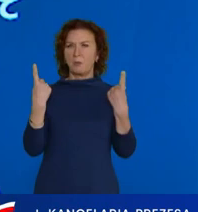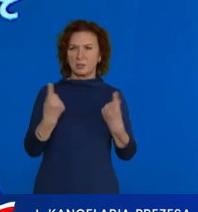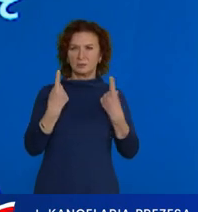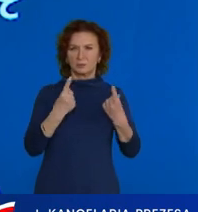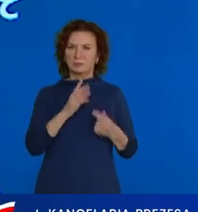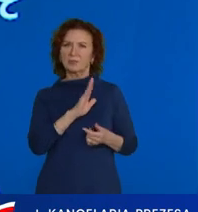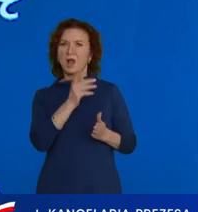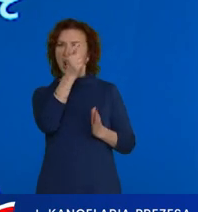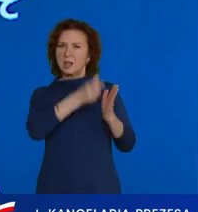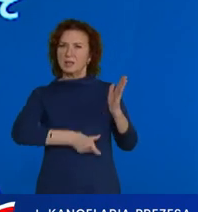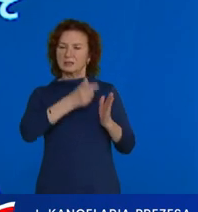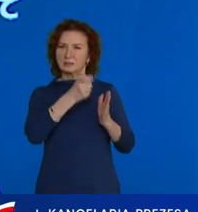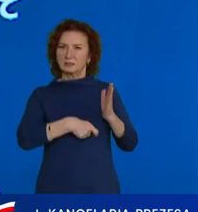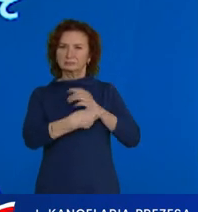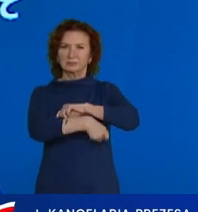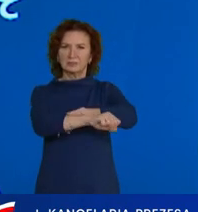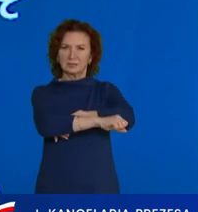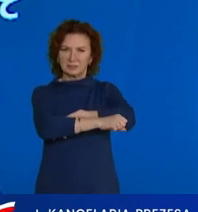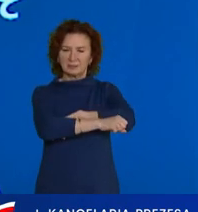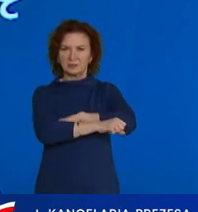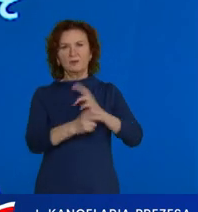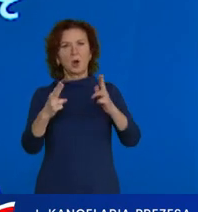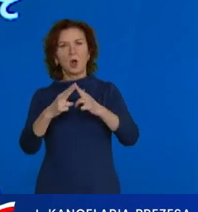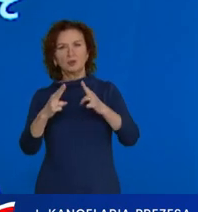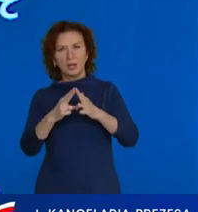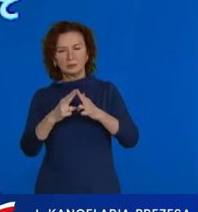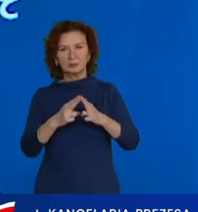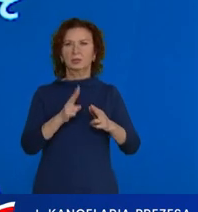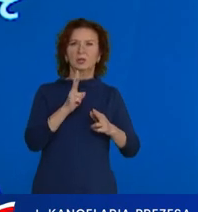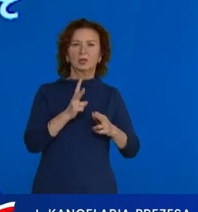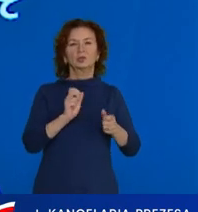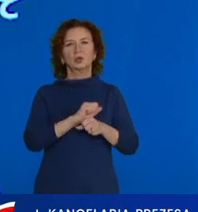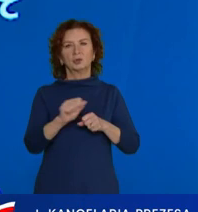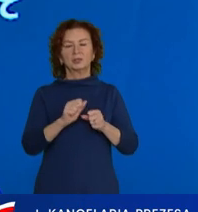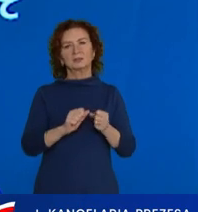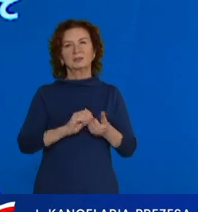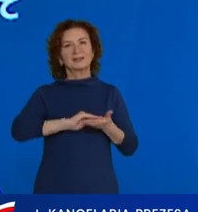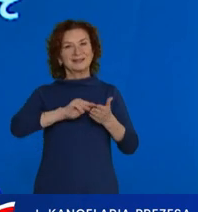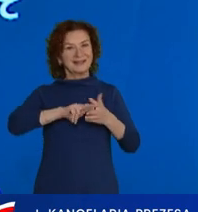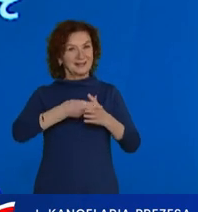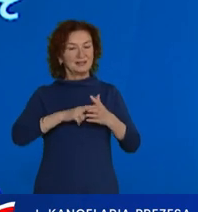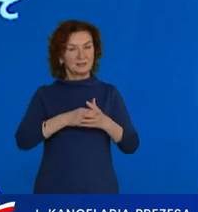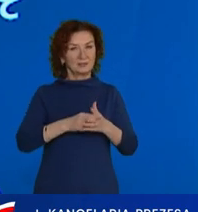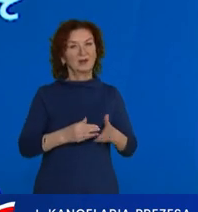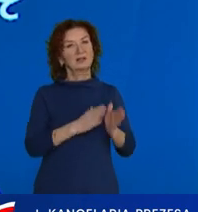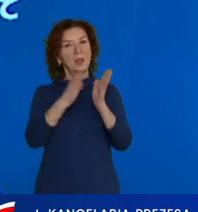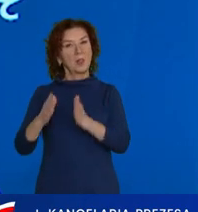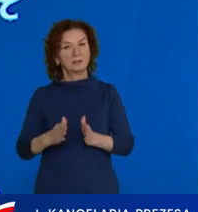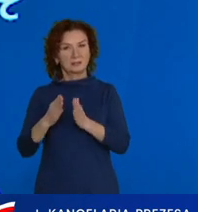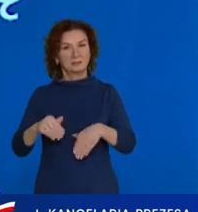listy rezerwowe, kontakty pod ręką do osób, które są zapisane na kolejne dni, żeby w takich